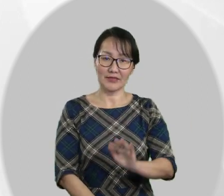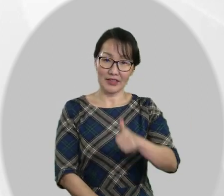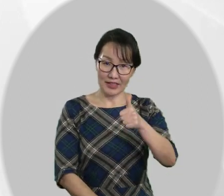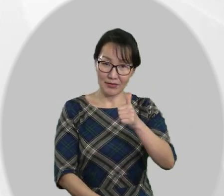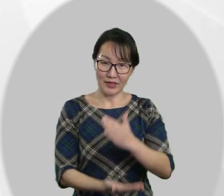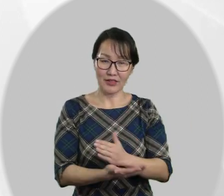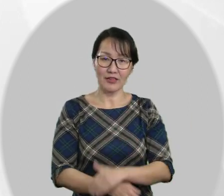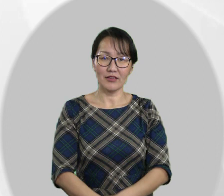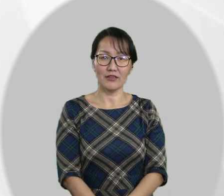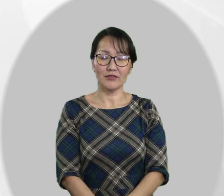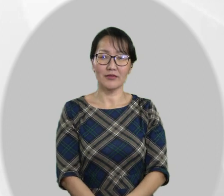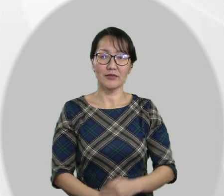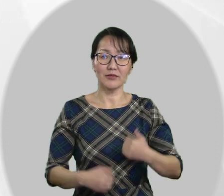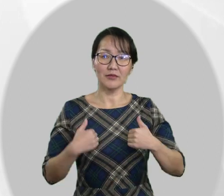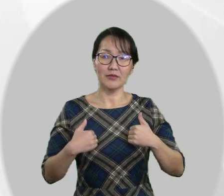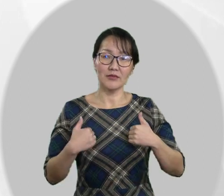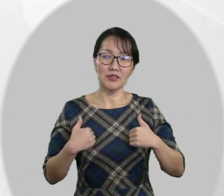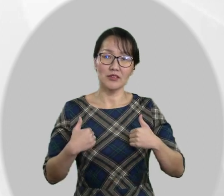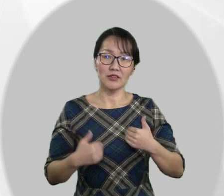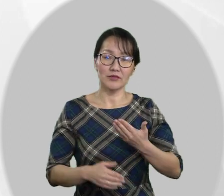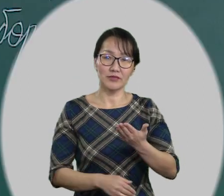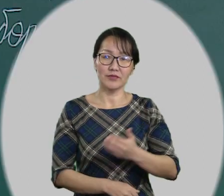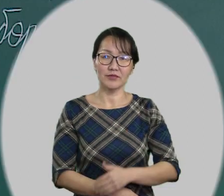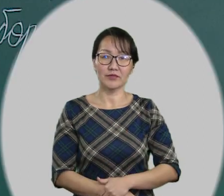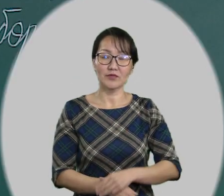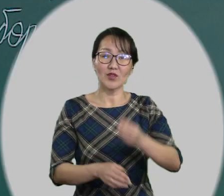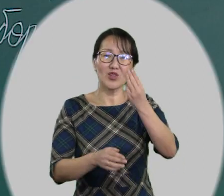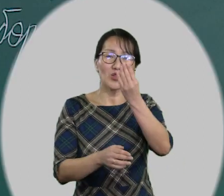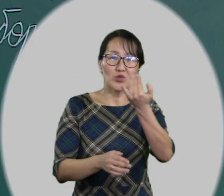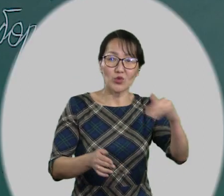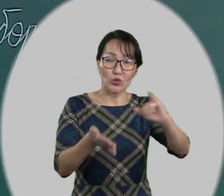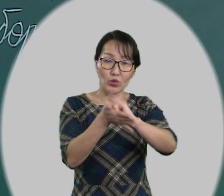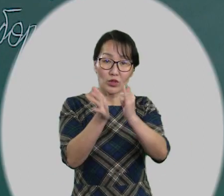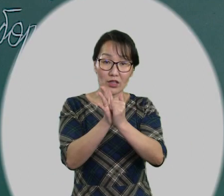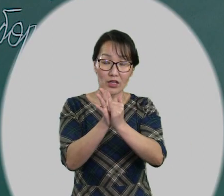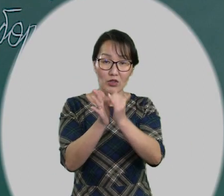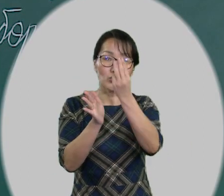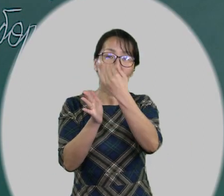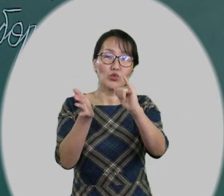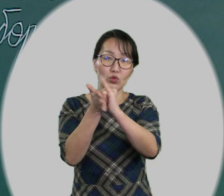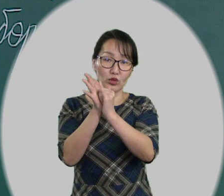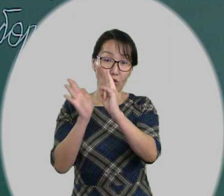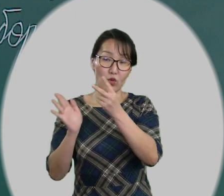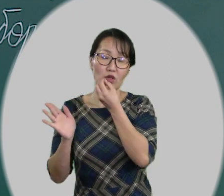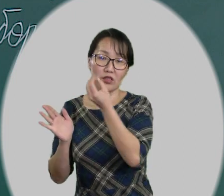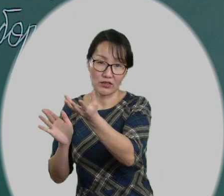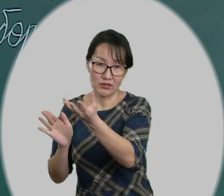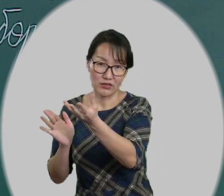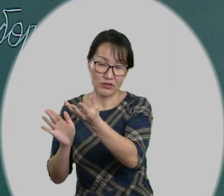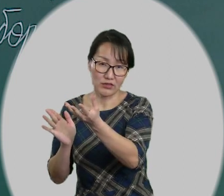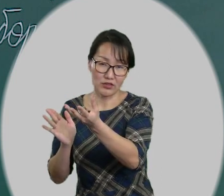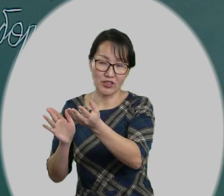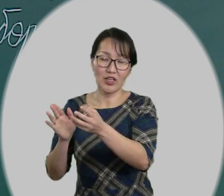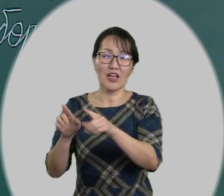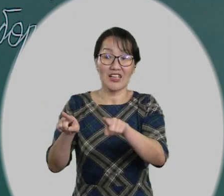За сайн байна. За одоо ингээд багш нь шууд утгатай үгнүүдийг хэлнэ. Мөн